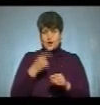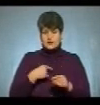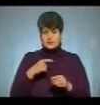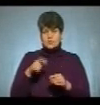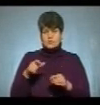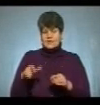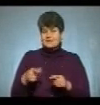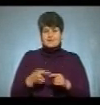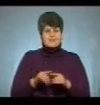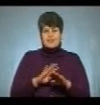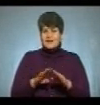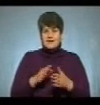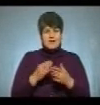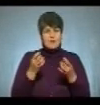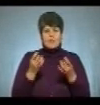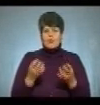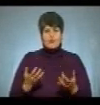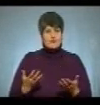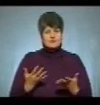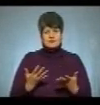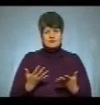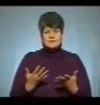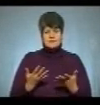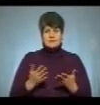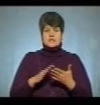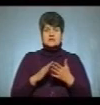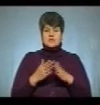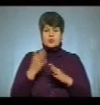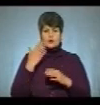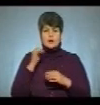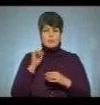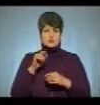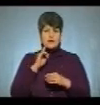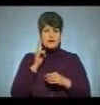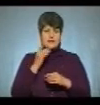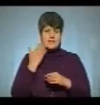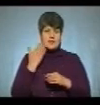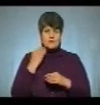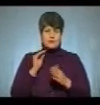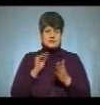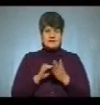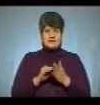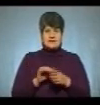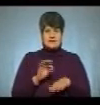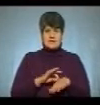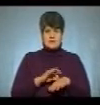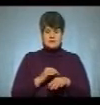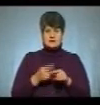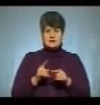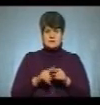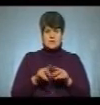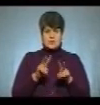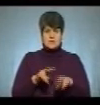проста ситуація. Це не є така проста ситуація, коли можна було дуже легко поставити даний діагноз. Оглядали це багатьма